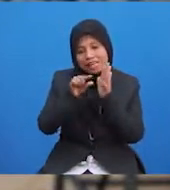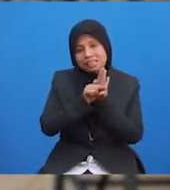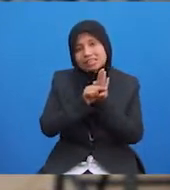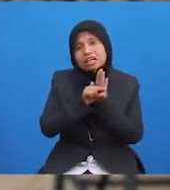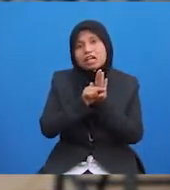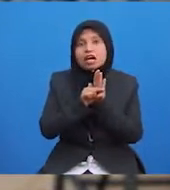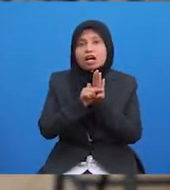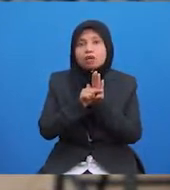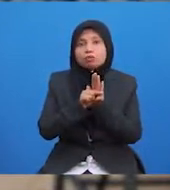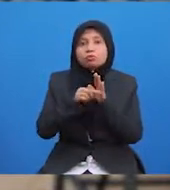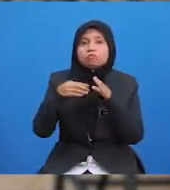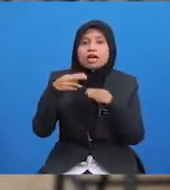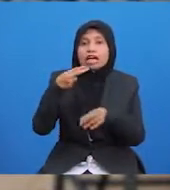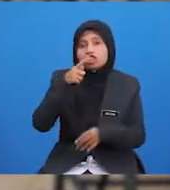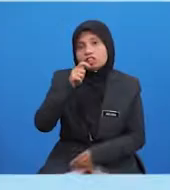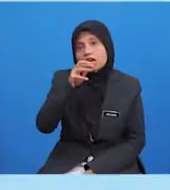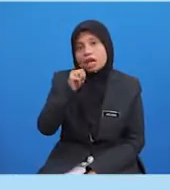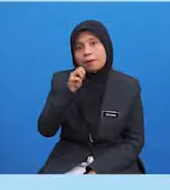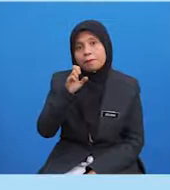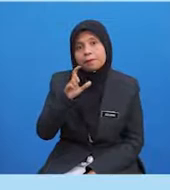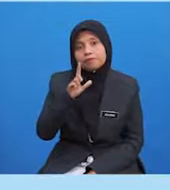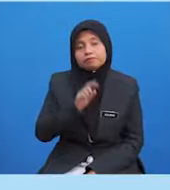dokumen HTML.